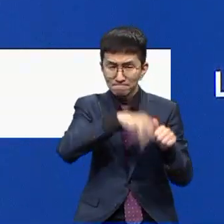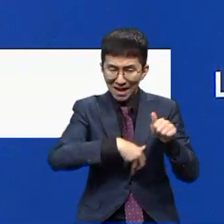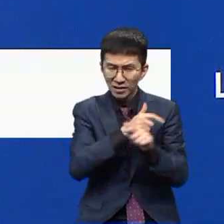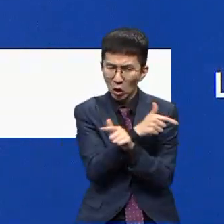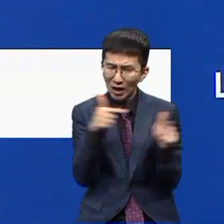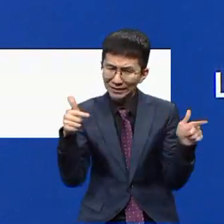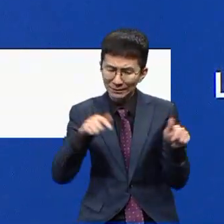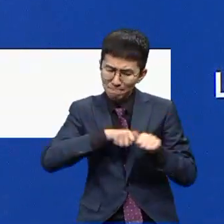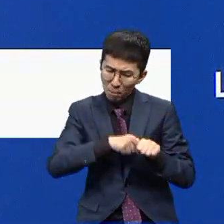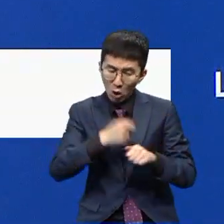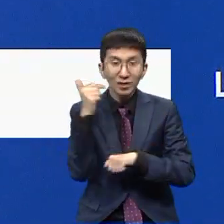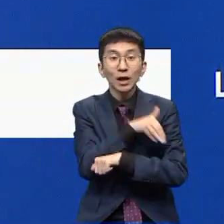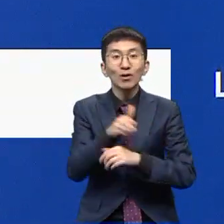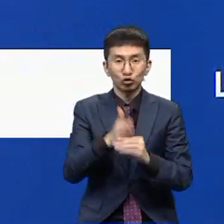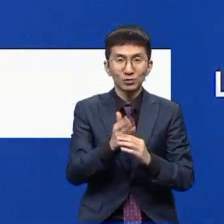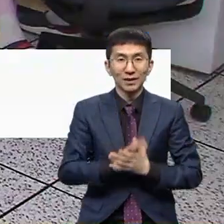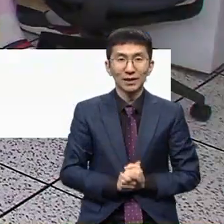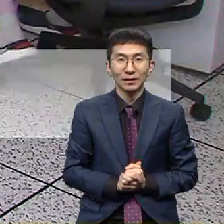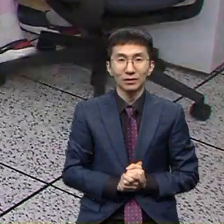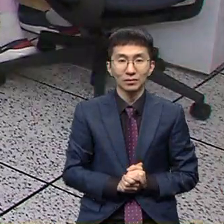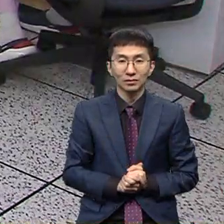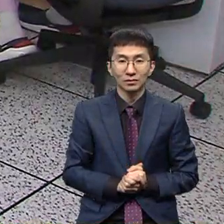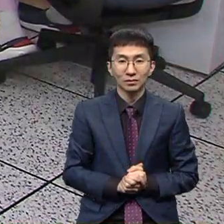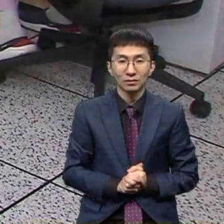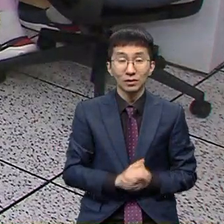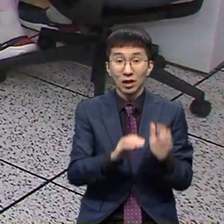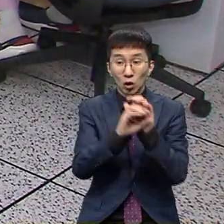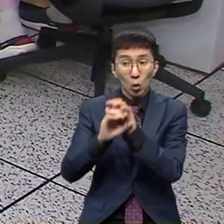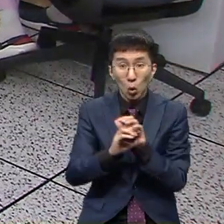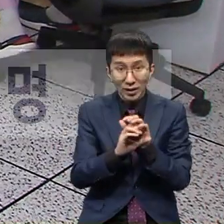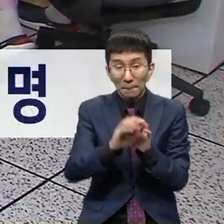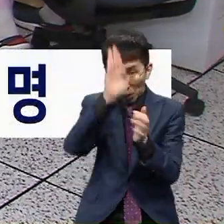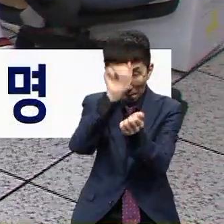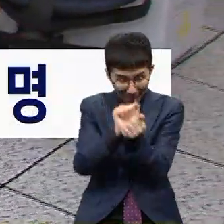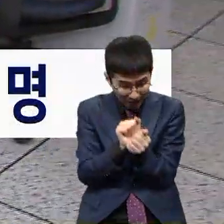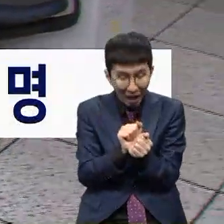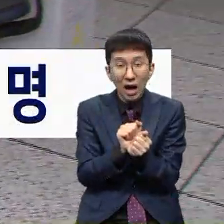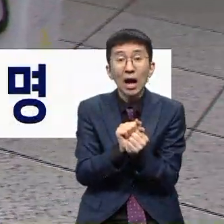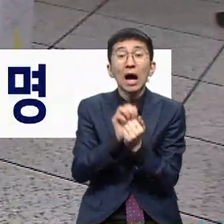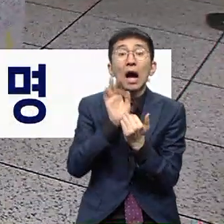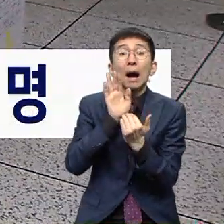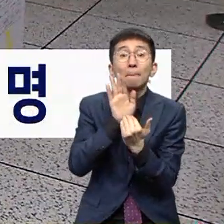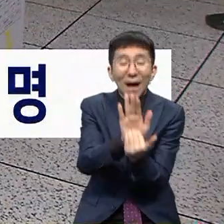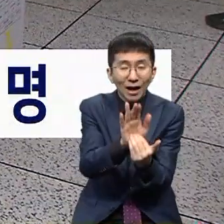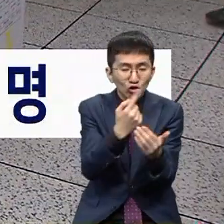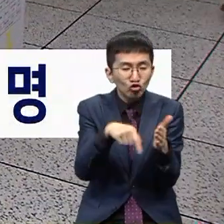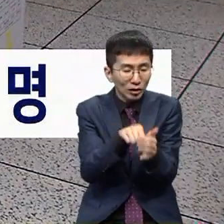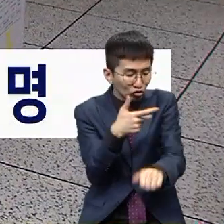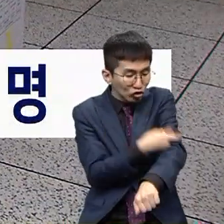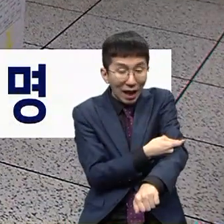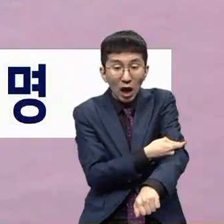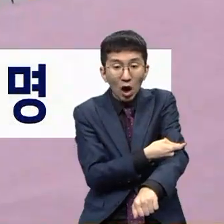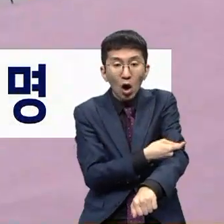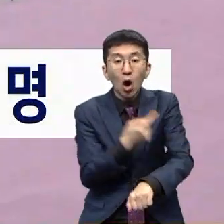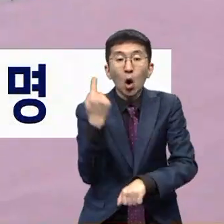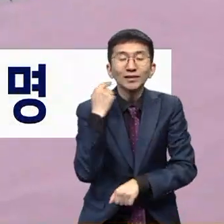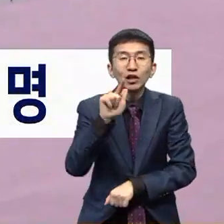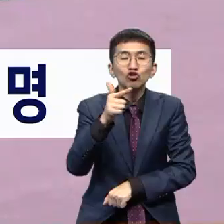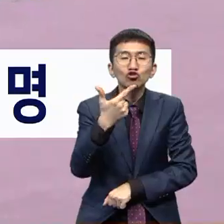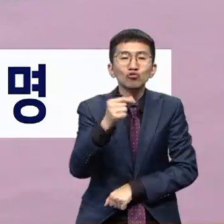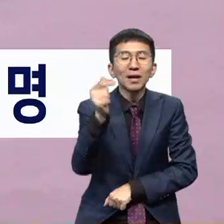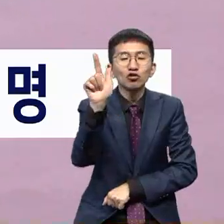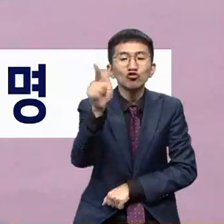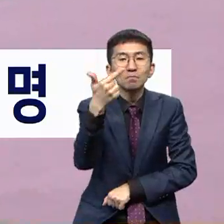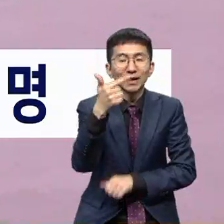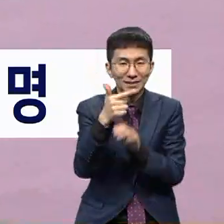사후 조치를 할 예정입니다. 코로나19 백신 접종자는 어제 하루 6만 600여 명이 늘어 44만 6천여